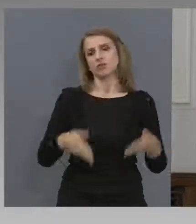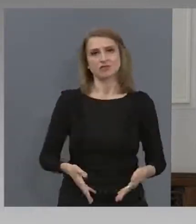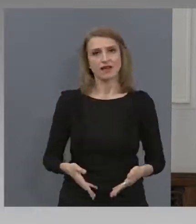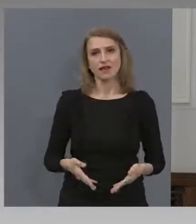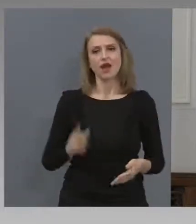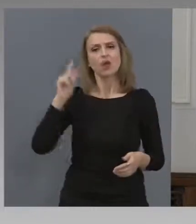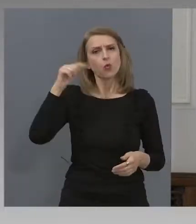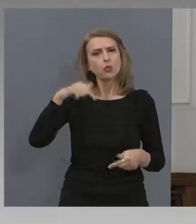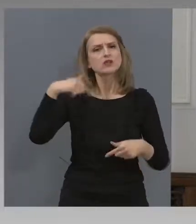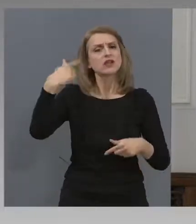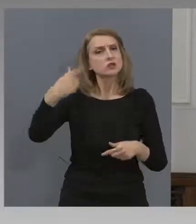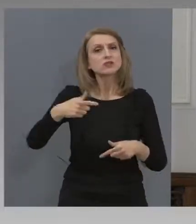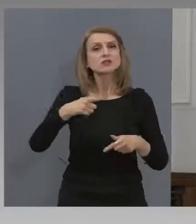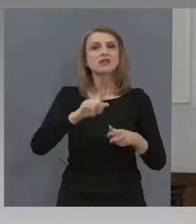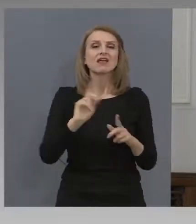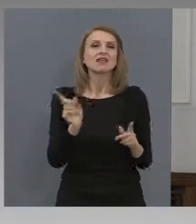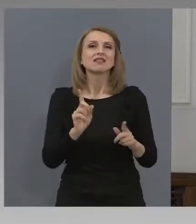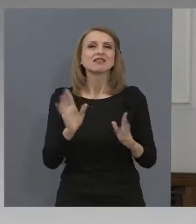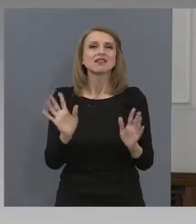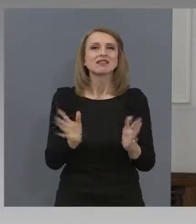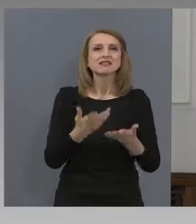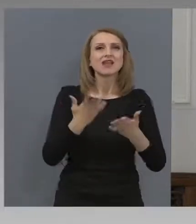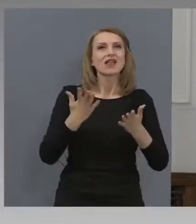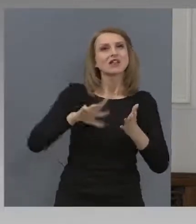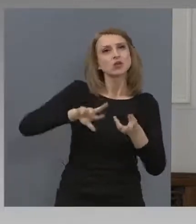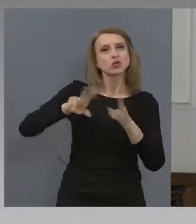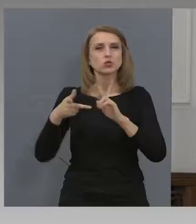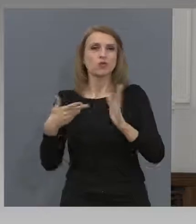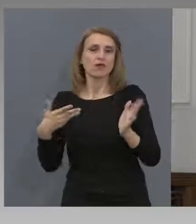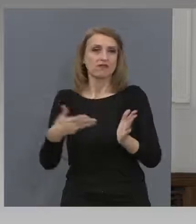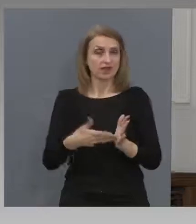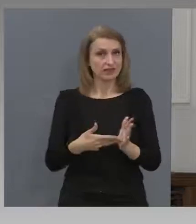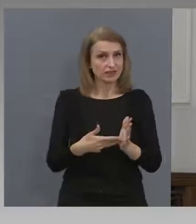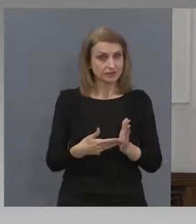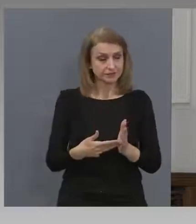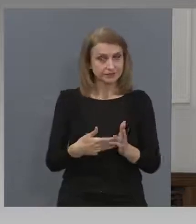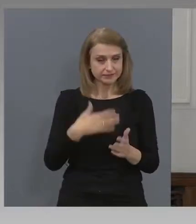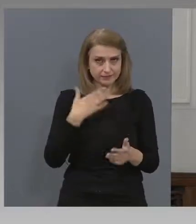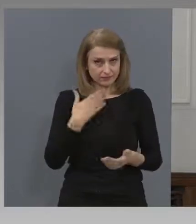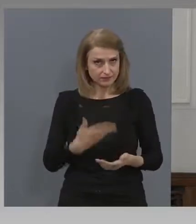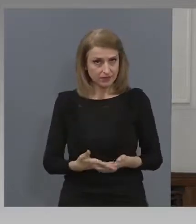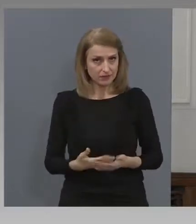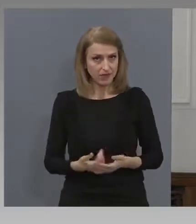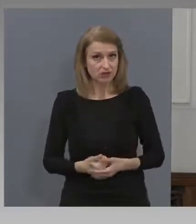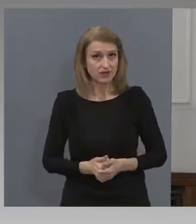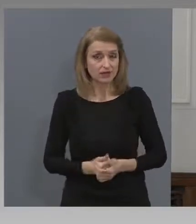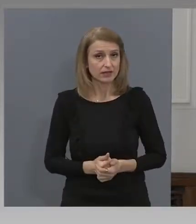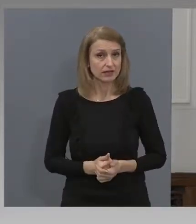други дни, да нанесем, както се казва, други вреди. Благодаря.